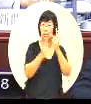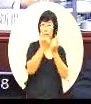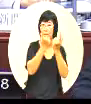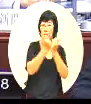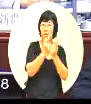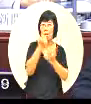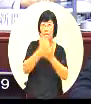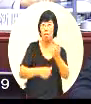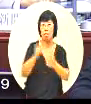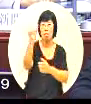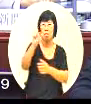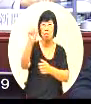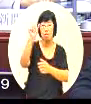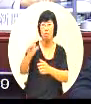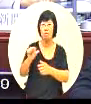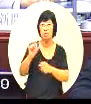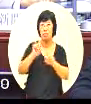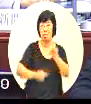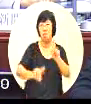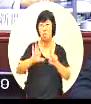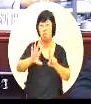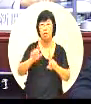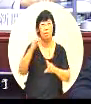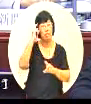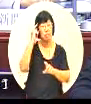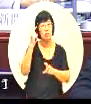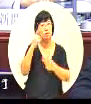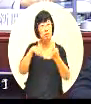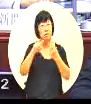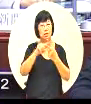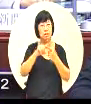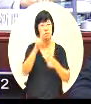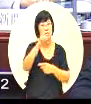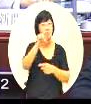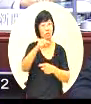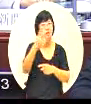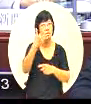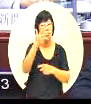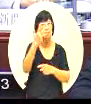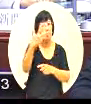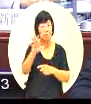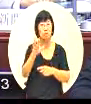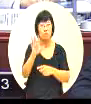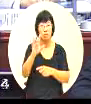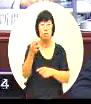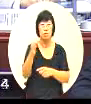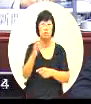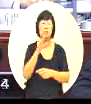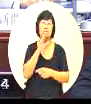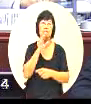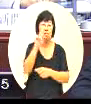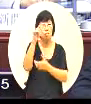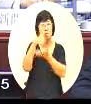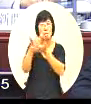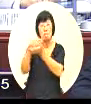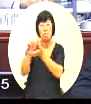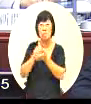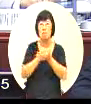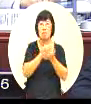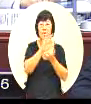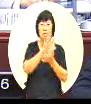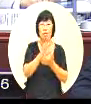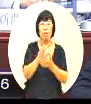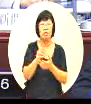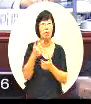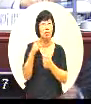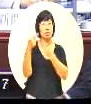哈，那根据我的了解，大概相差是1800多。当然有， 那会不会调查？研讨会调查？ 研讨